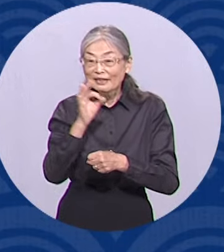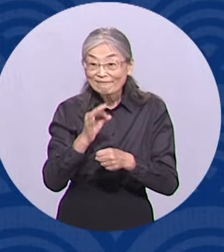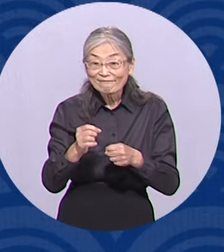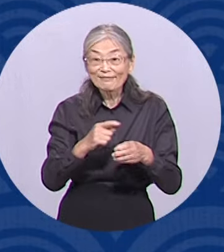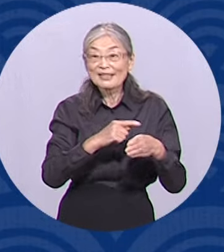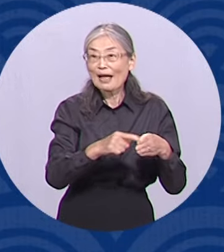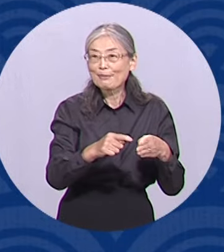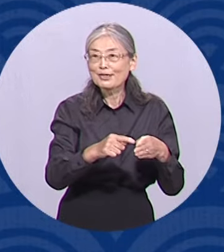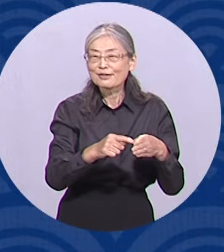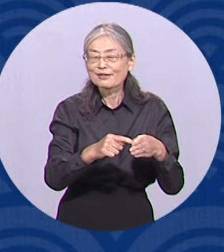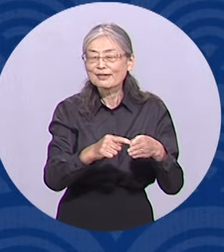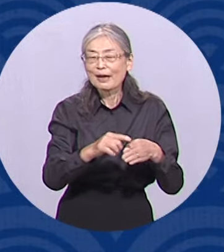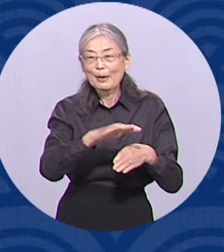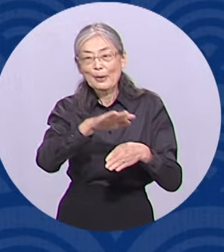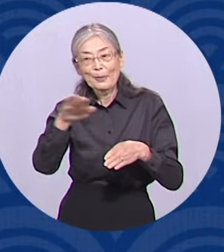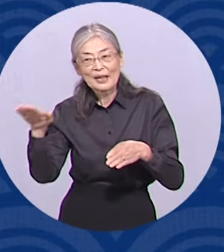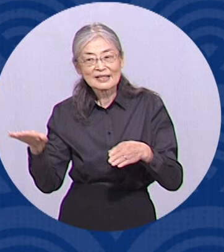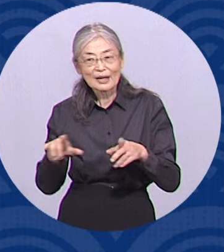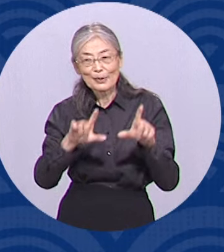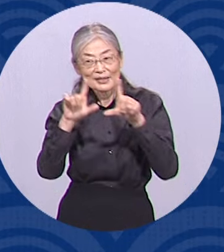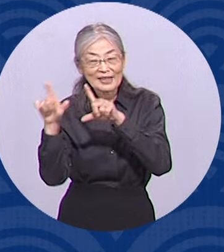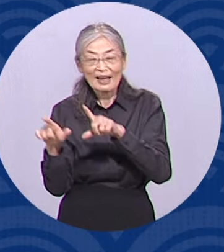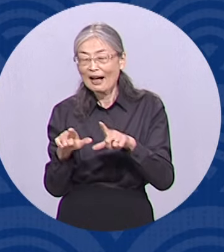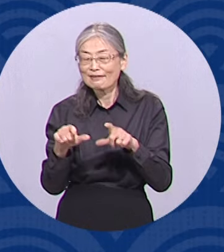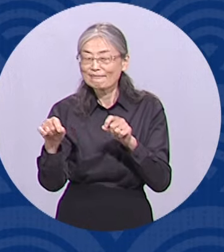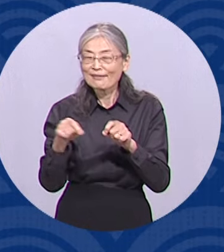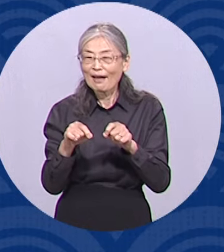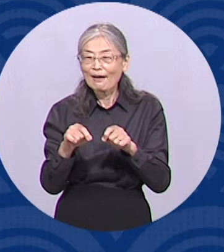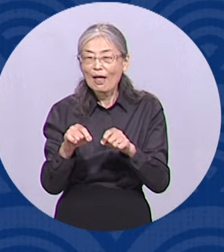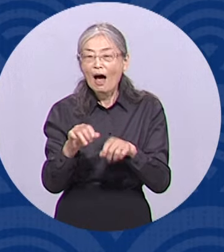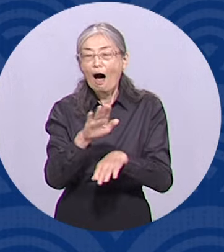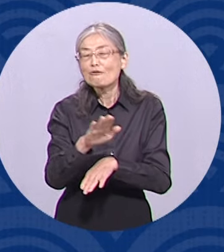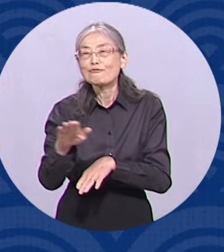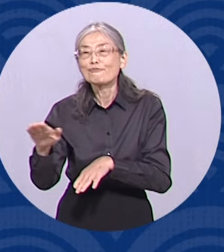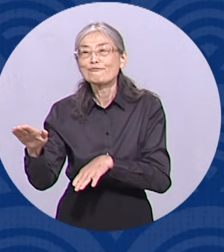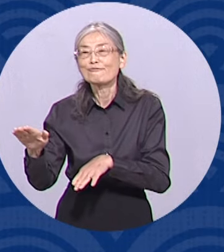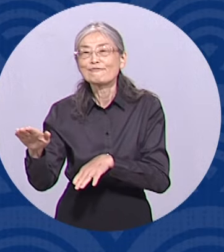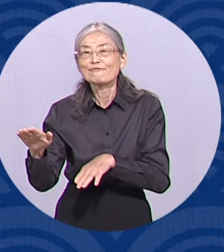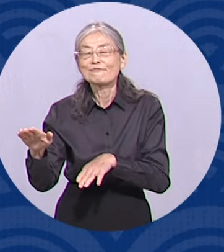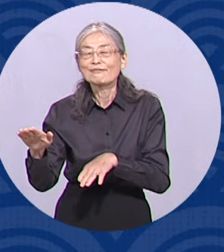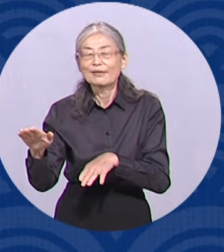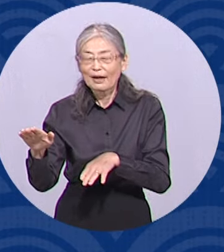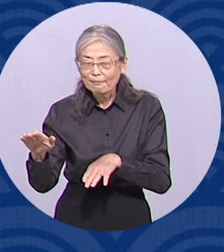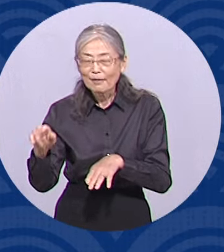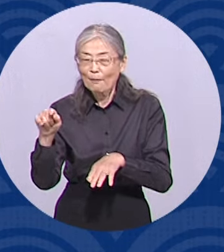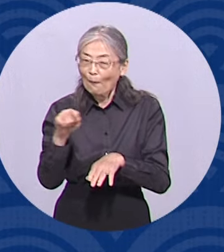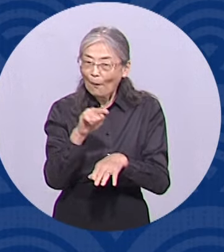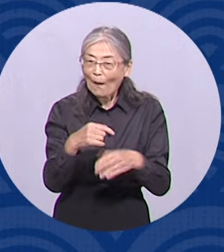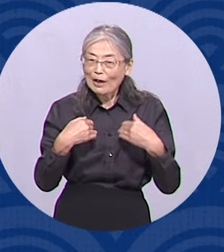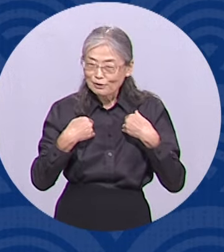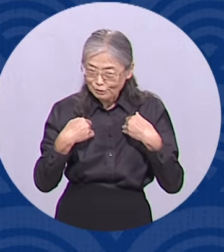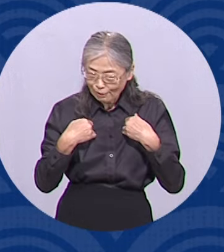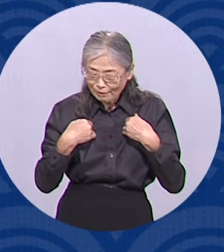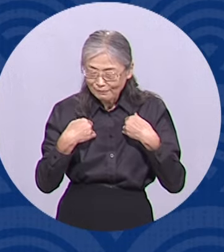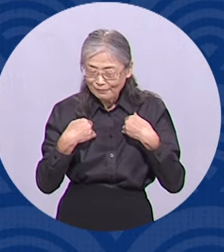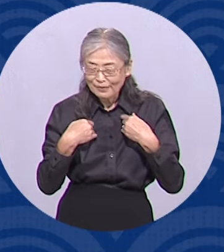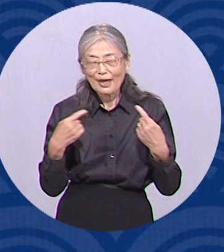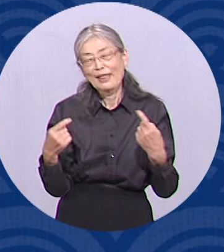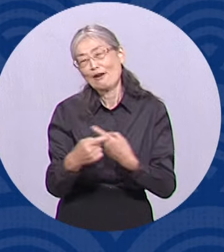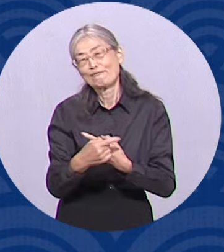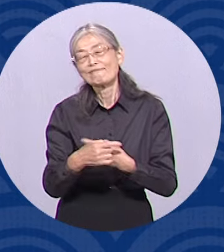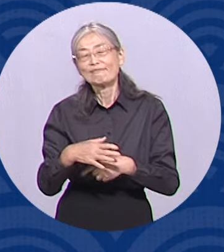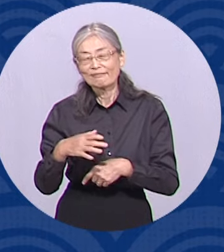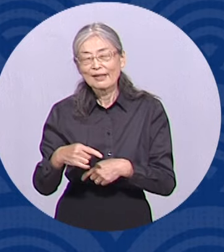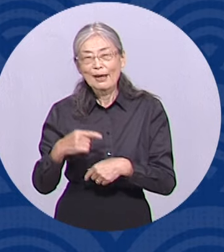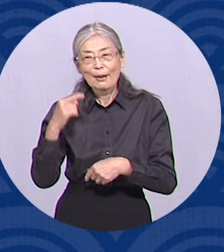スが皆さんの身近なところに常に当たり前にあって、なおかつとても必要なものになるようにと、そういった思いを